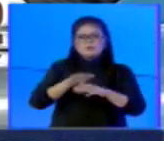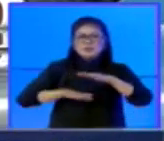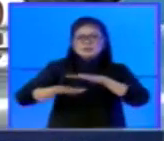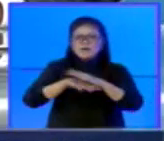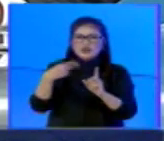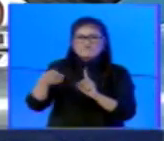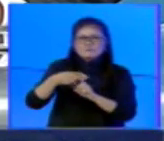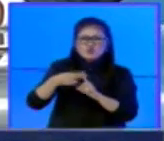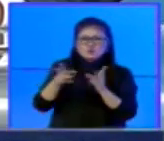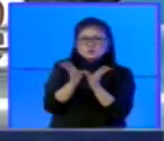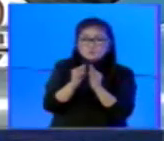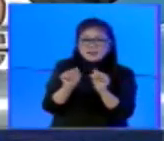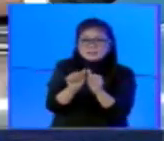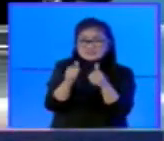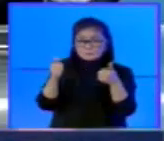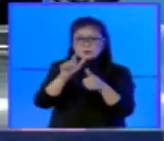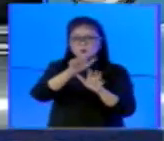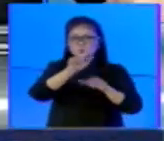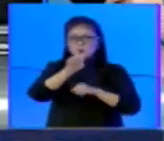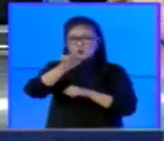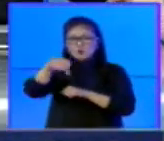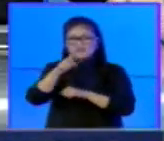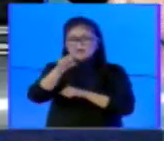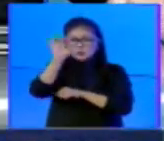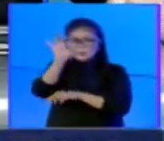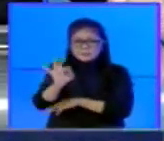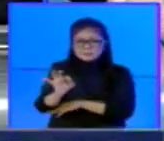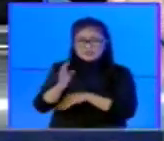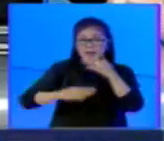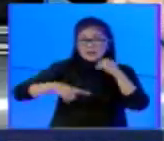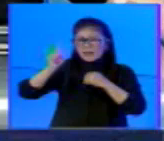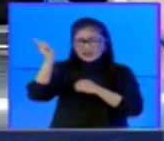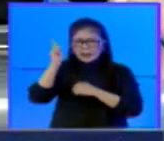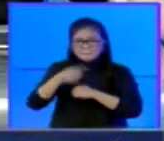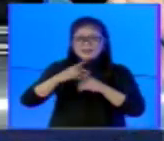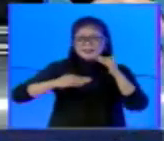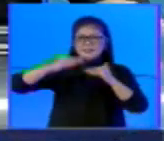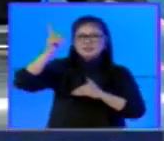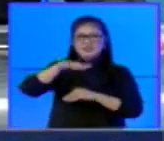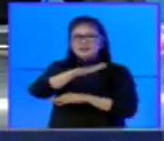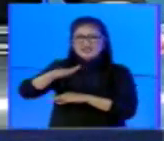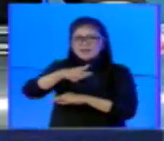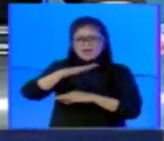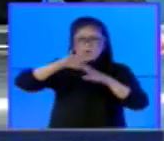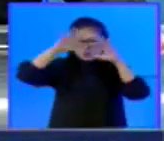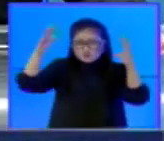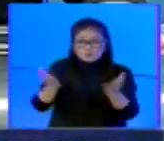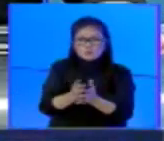faktor angka kesembuhan yang berada di 72,1%, lebih tinggi dari rata-rata global, yaitu